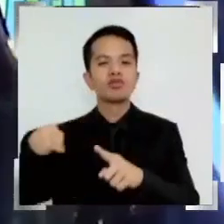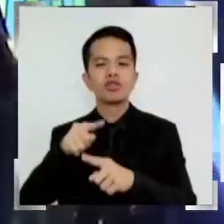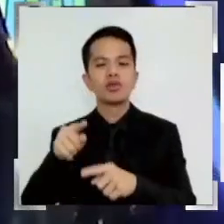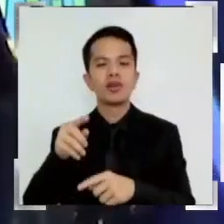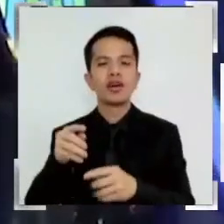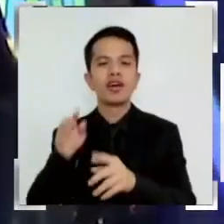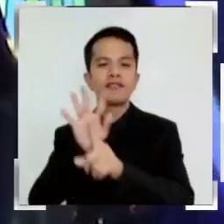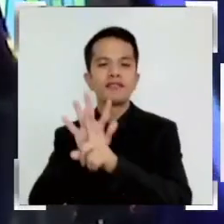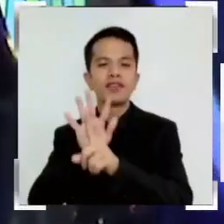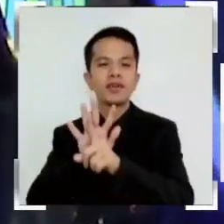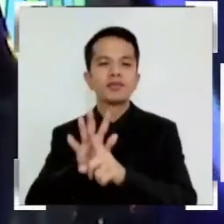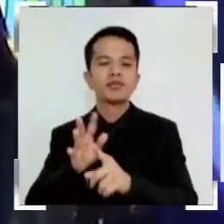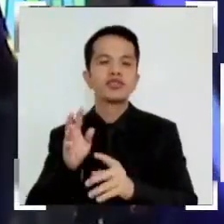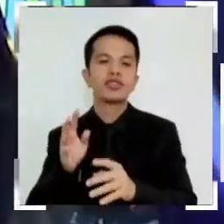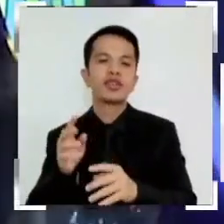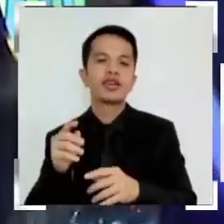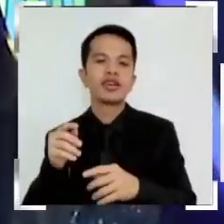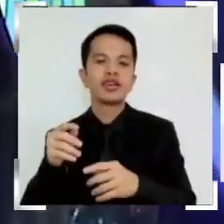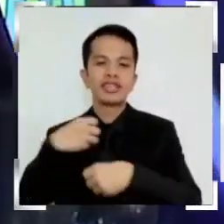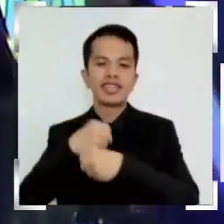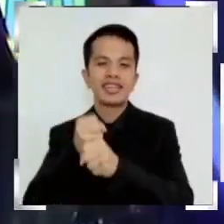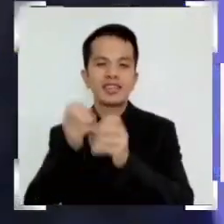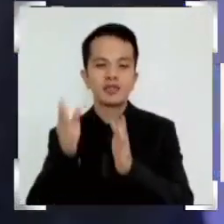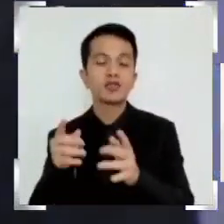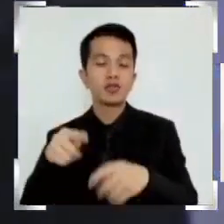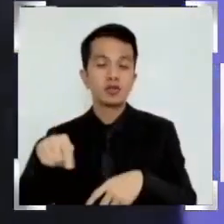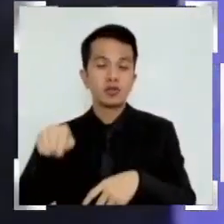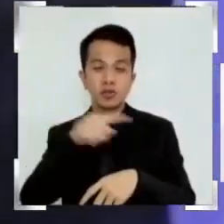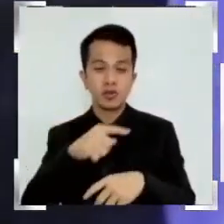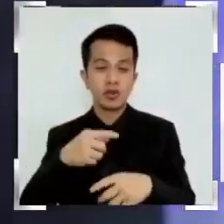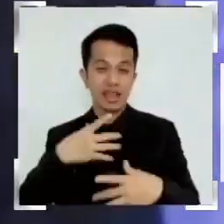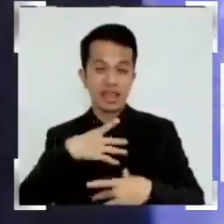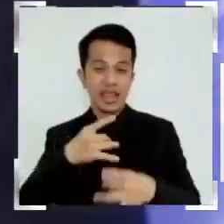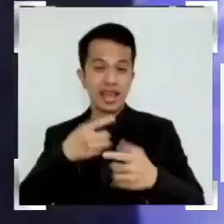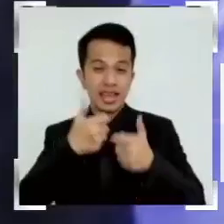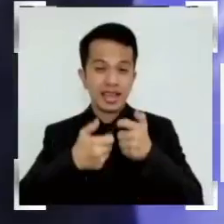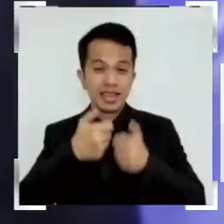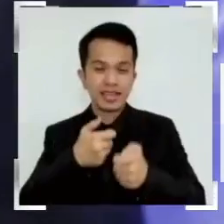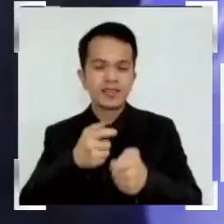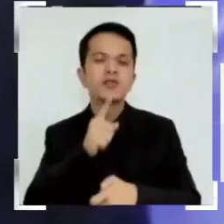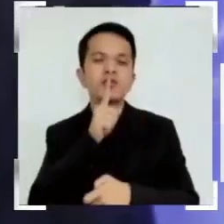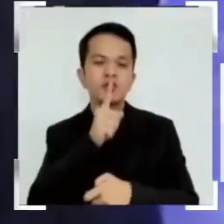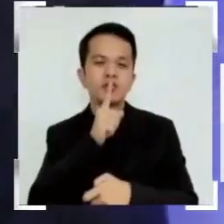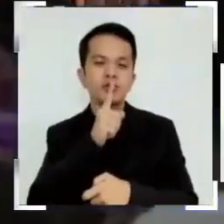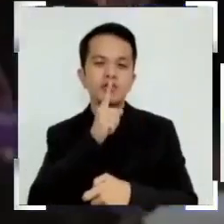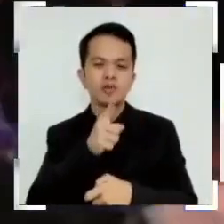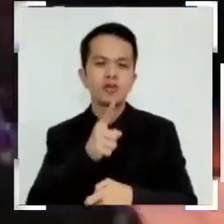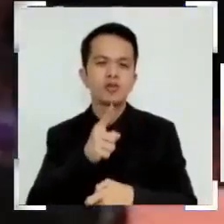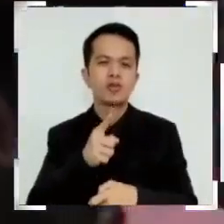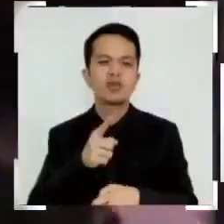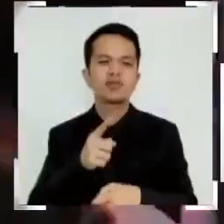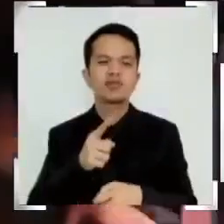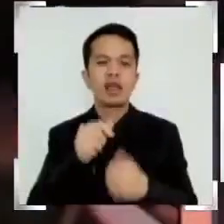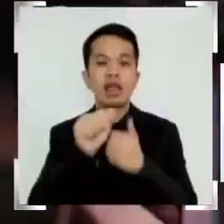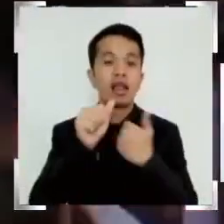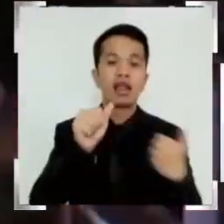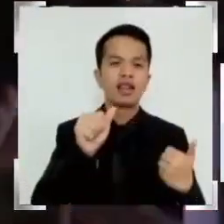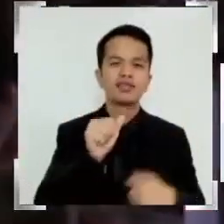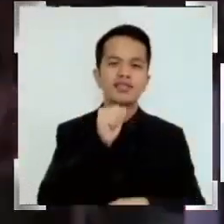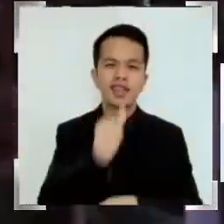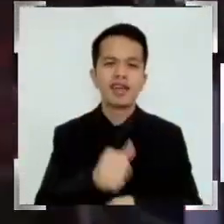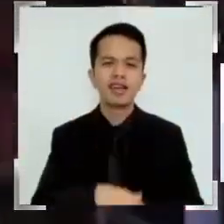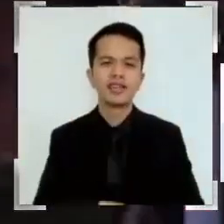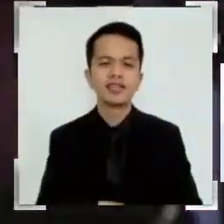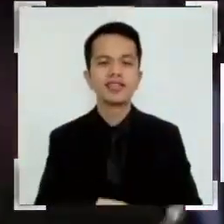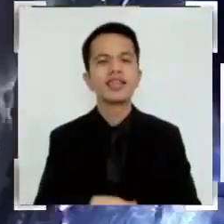sa bagay, kung gaming lang din naman ang pag-uusapan, talaga namang hindi tayo mapag-iiwanan. Eh di ba't patok na